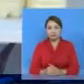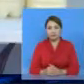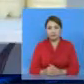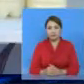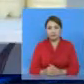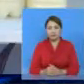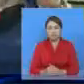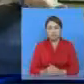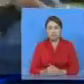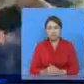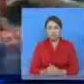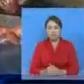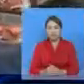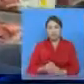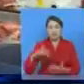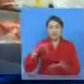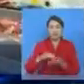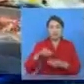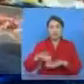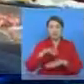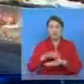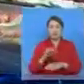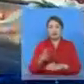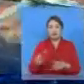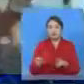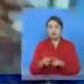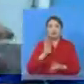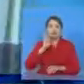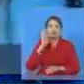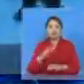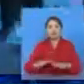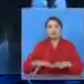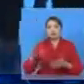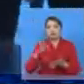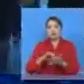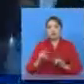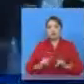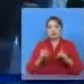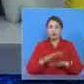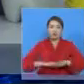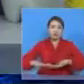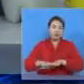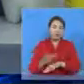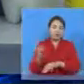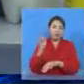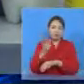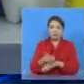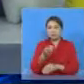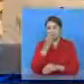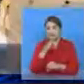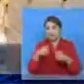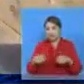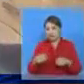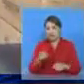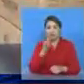310-ды. Қала әкімі Асхат Шахаров таңмен таласа тұрып, қала күніне арнайы ұйымдастырылған жәрмеңкені аралап шықты. Азық-түлік өнімдерінен